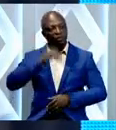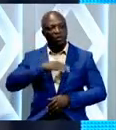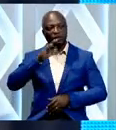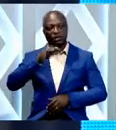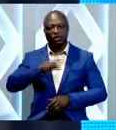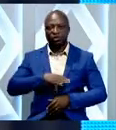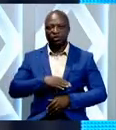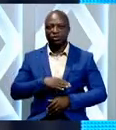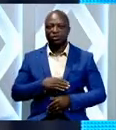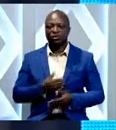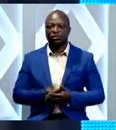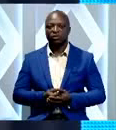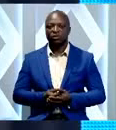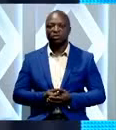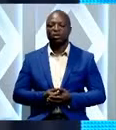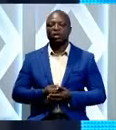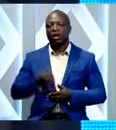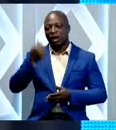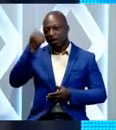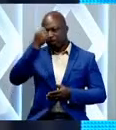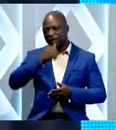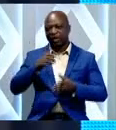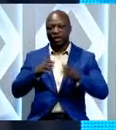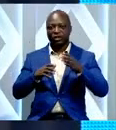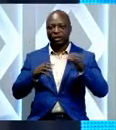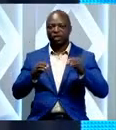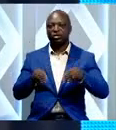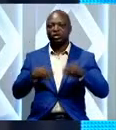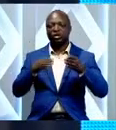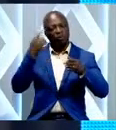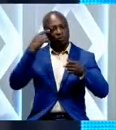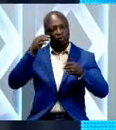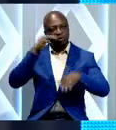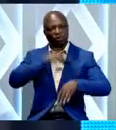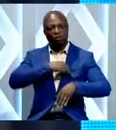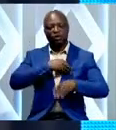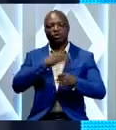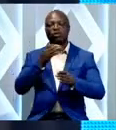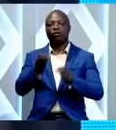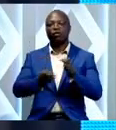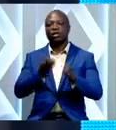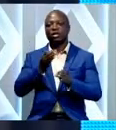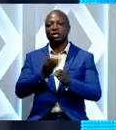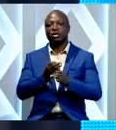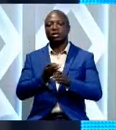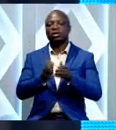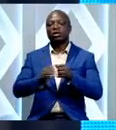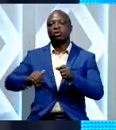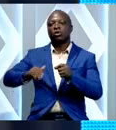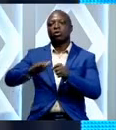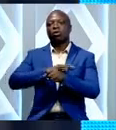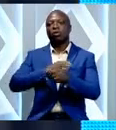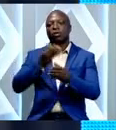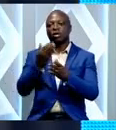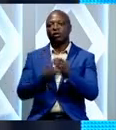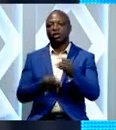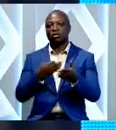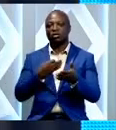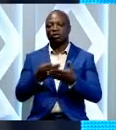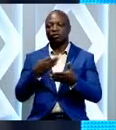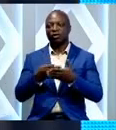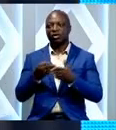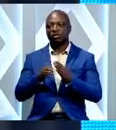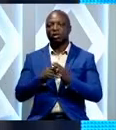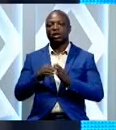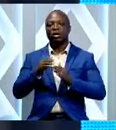messieurs, Africa 50 s'est donné comme mission fondatrice de combler le déficit de financement